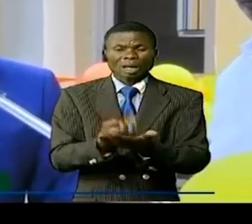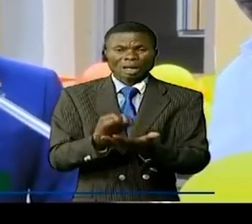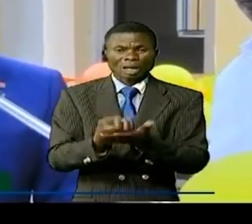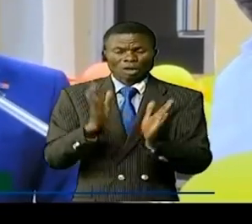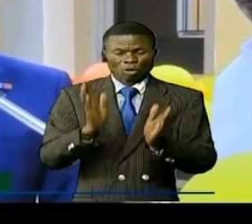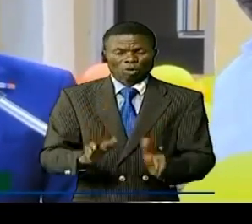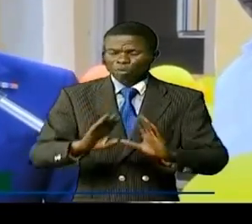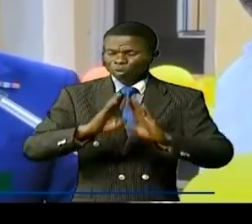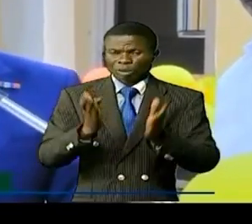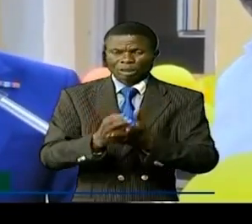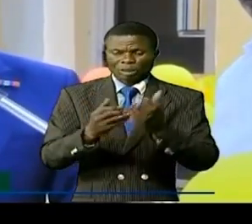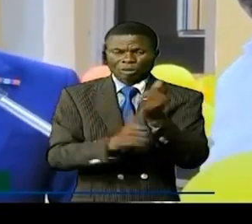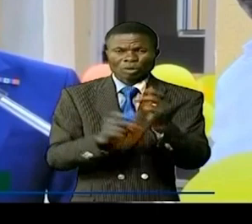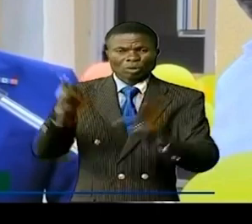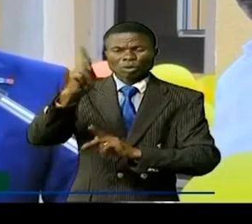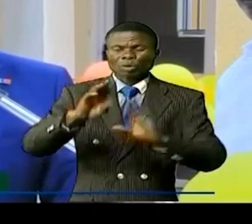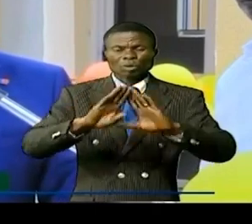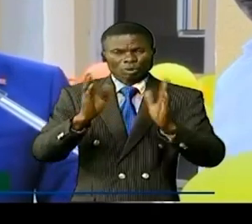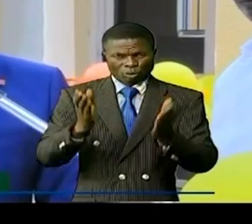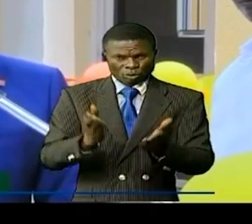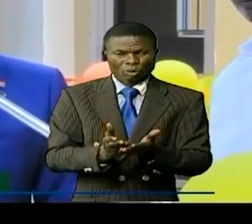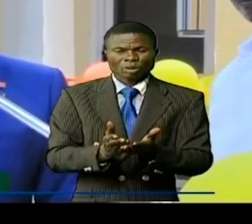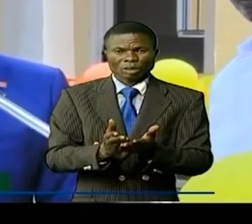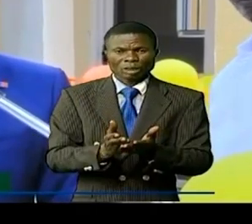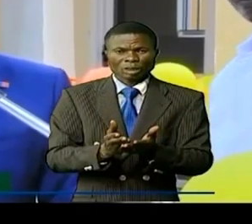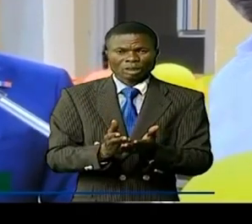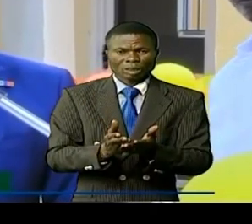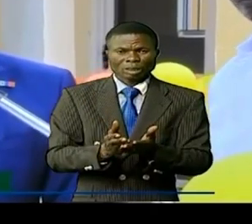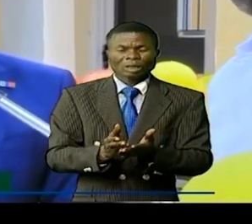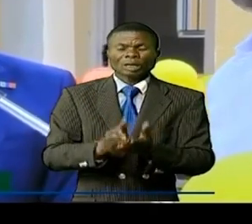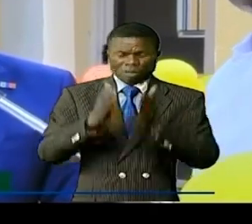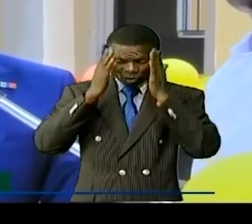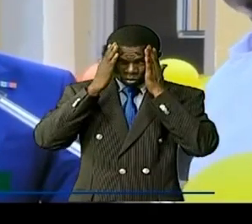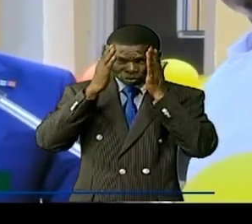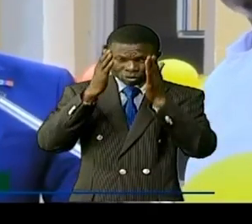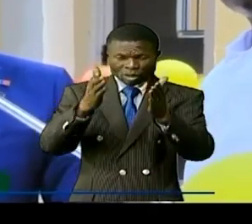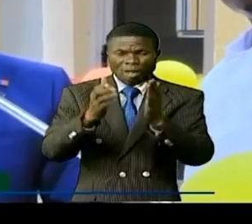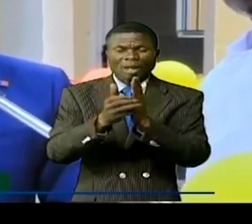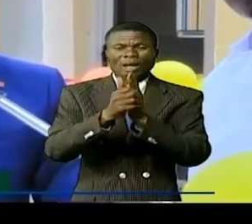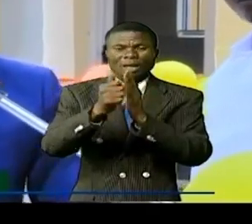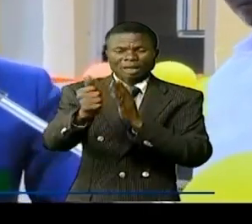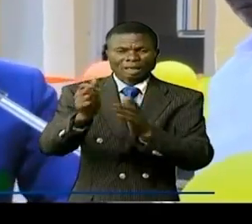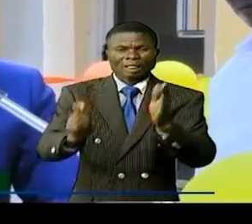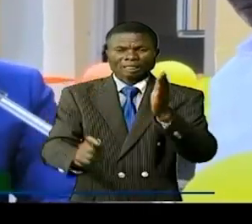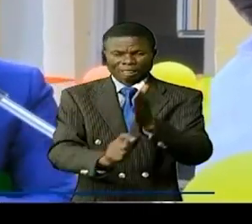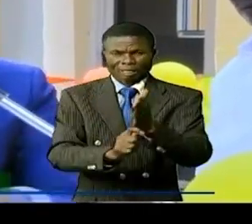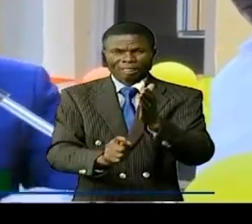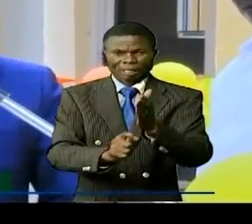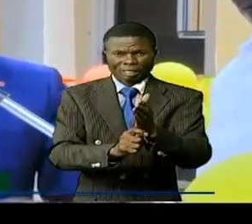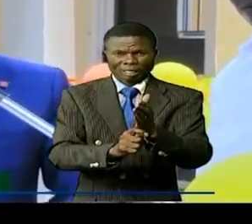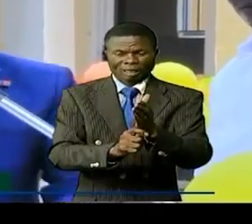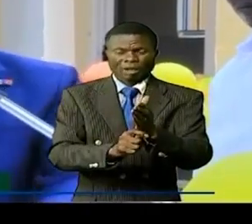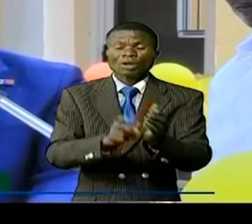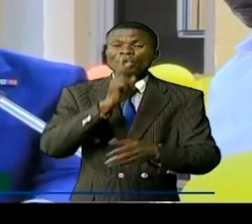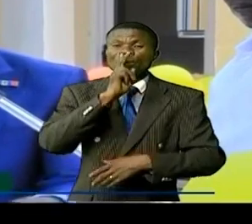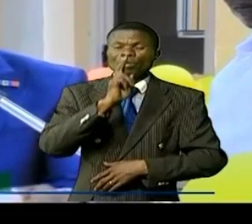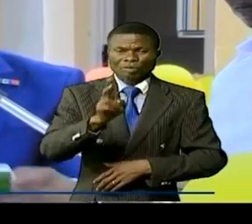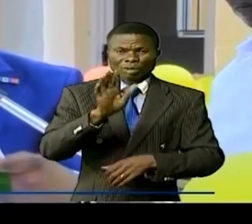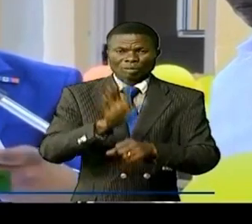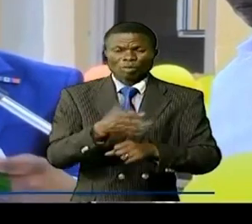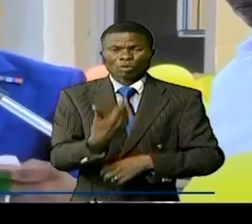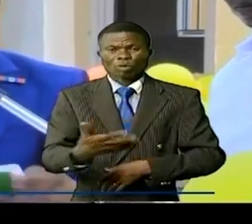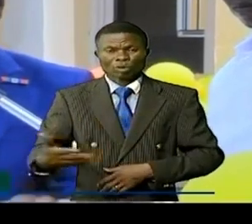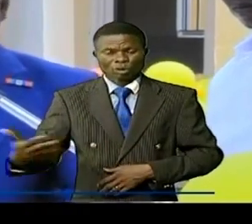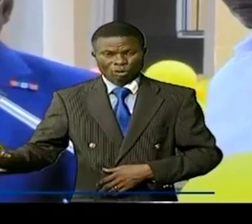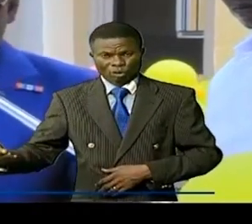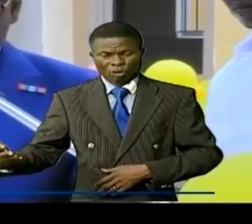que la population vont être assurés de la qualité technique sincèrement de différents produits